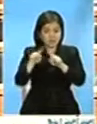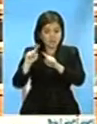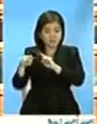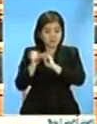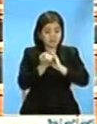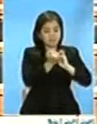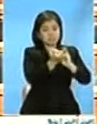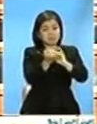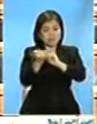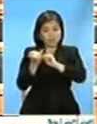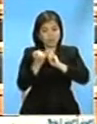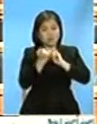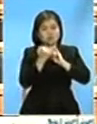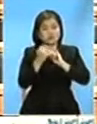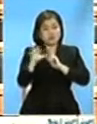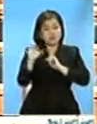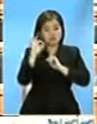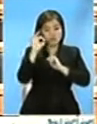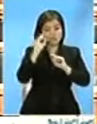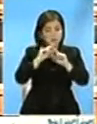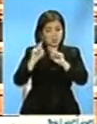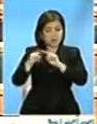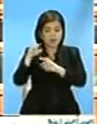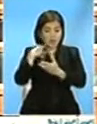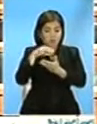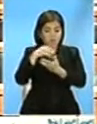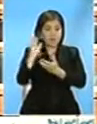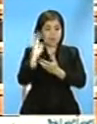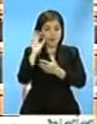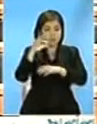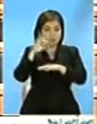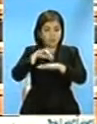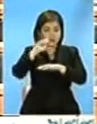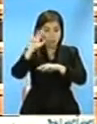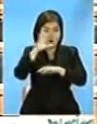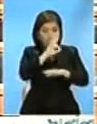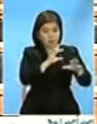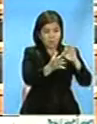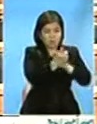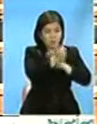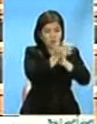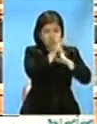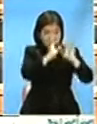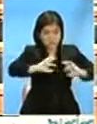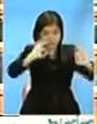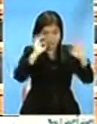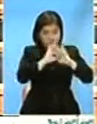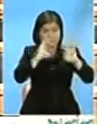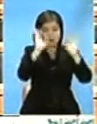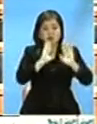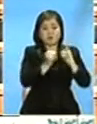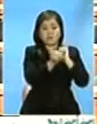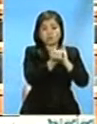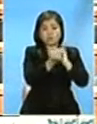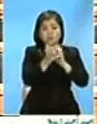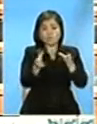ดครับผมจะไม่หยิบยกข้อเท็จจริงเลยว่าสวสรรหานั้นท่านมีความสำคัญสัมพันธ์กับใครพรร